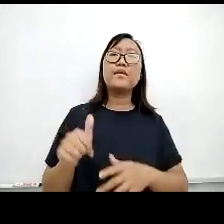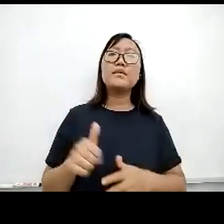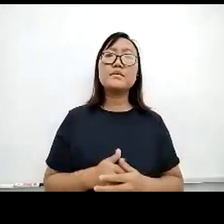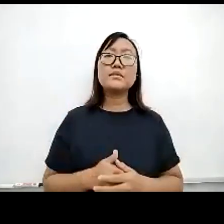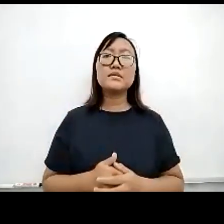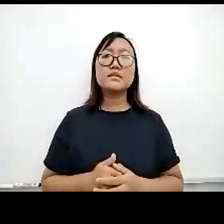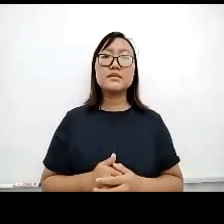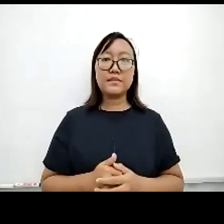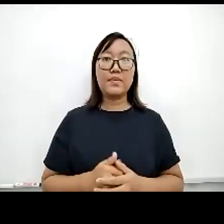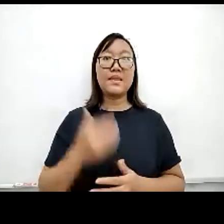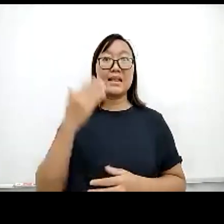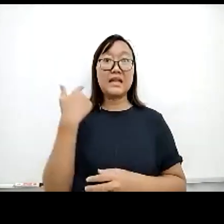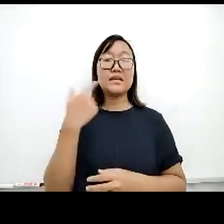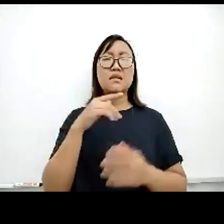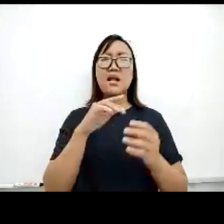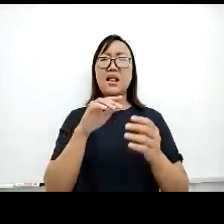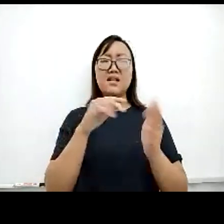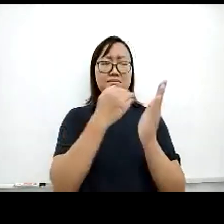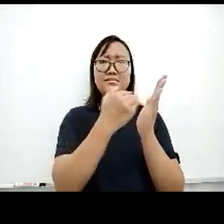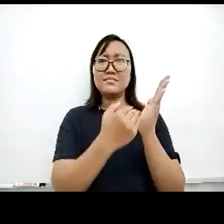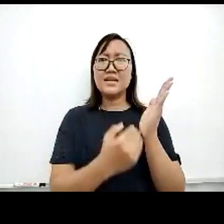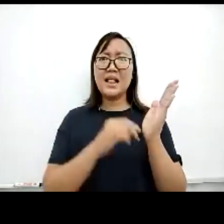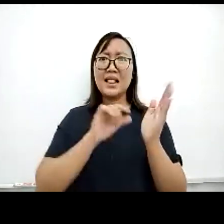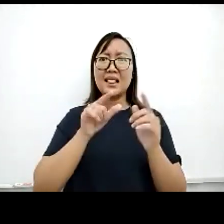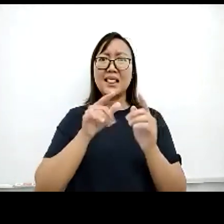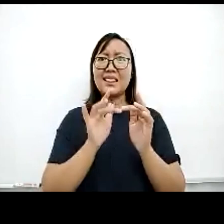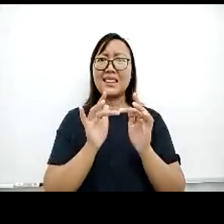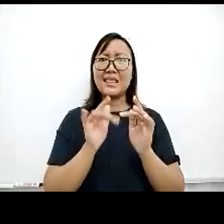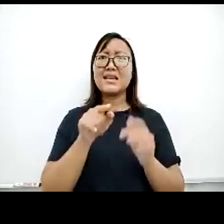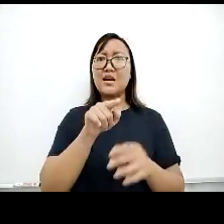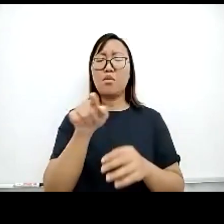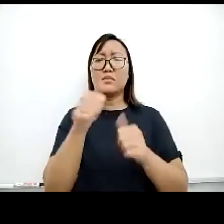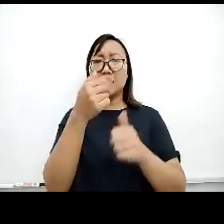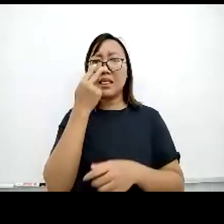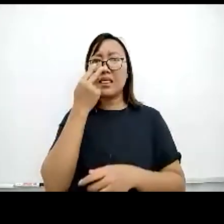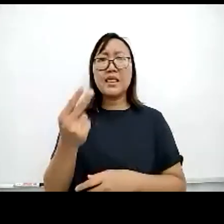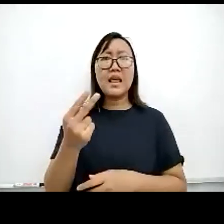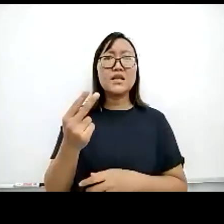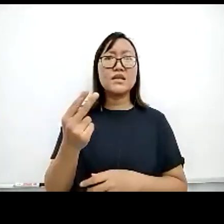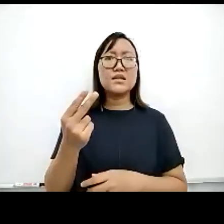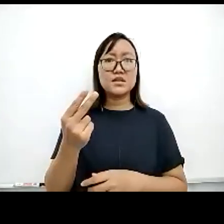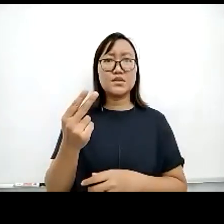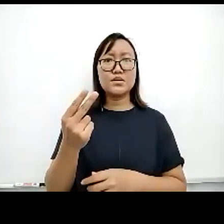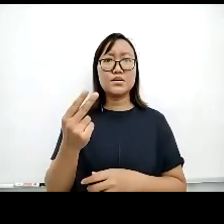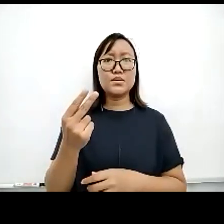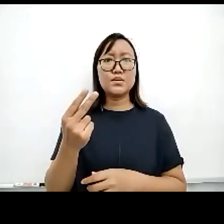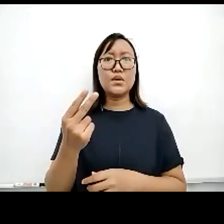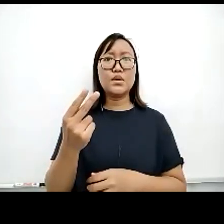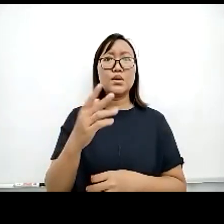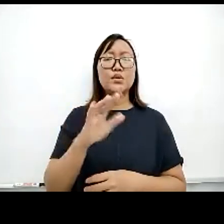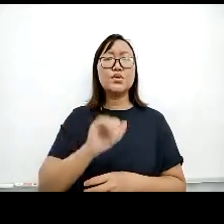berbagai link tadi bisa dilihat di sudut sebelah kanan dari layar yang ada di layar